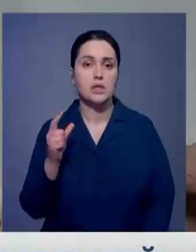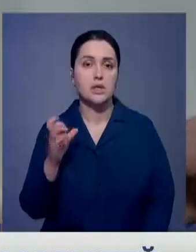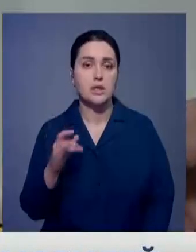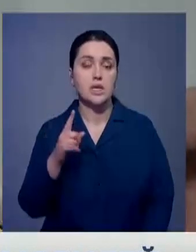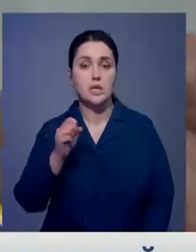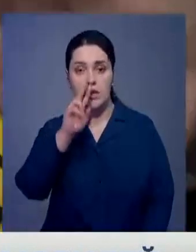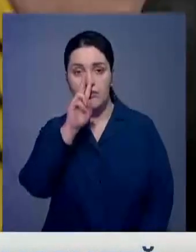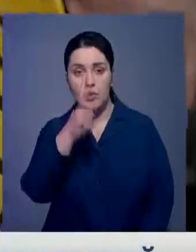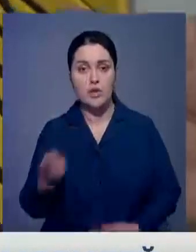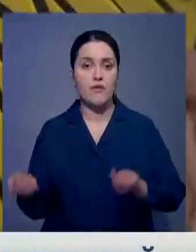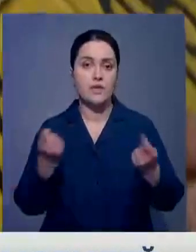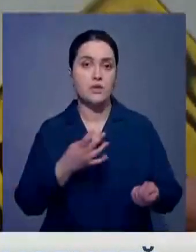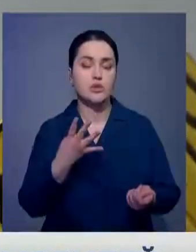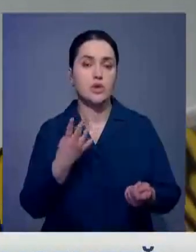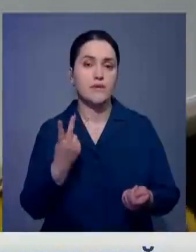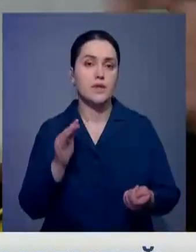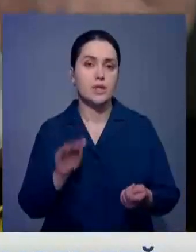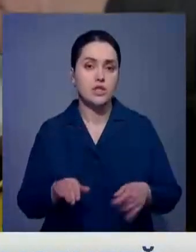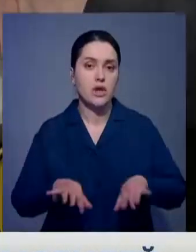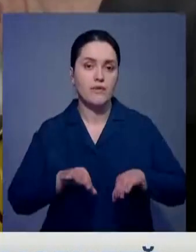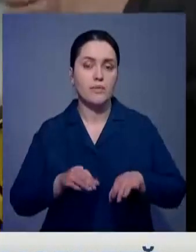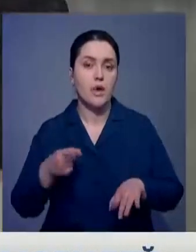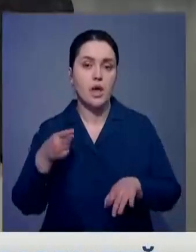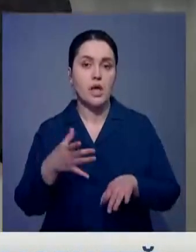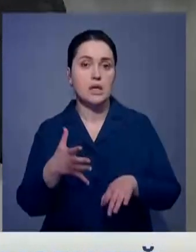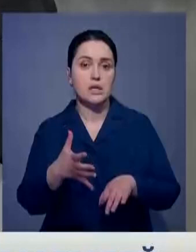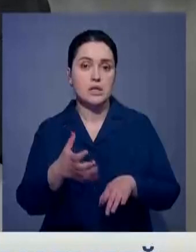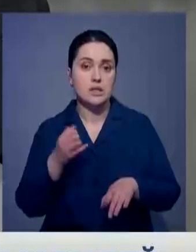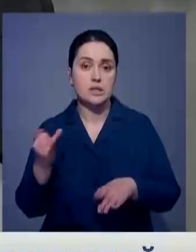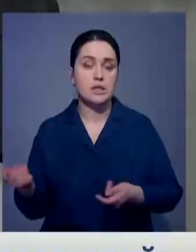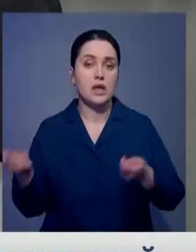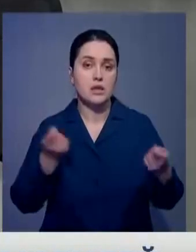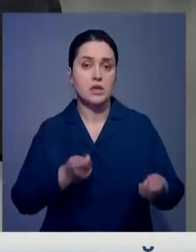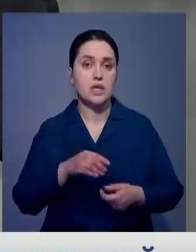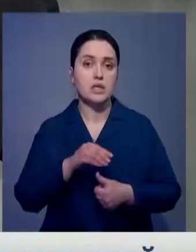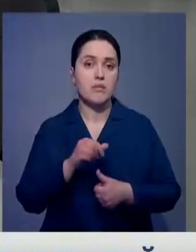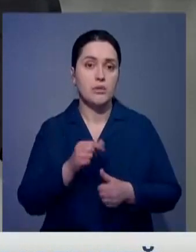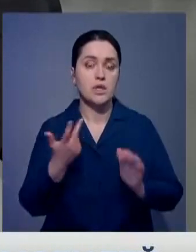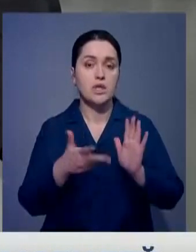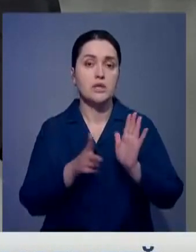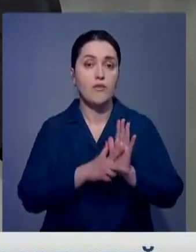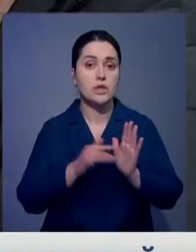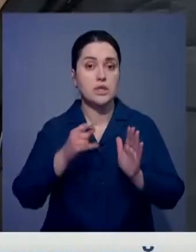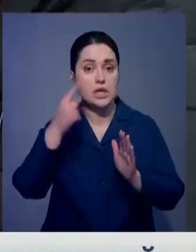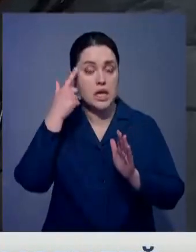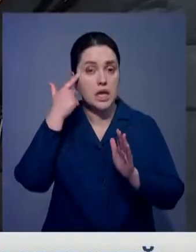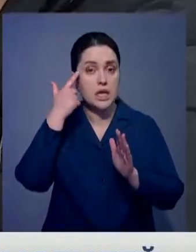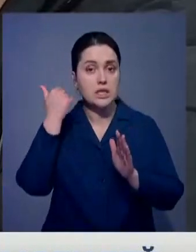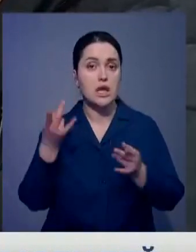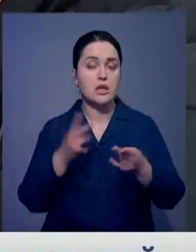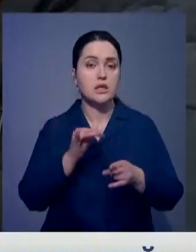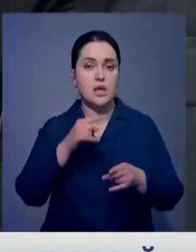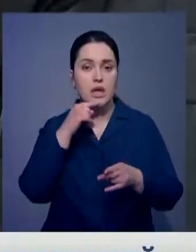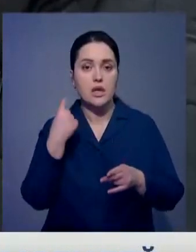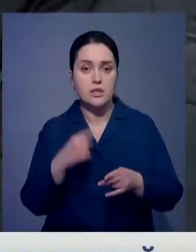ЕАЭС за последние два года ввезли 42 тысячи автомобилей. 1500 из них пригнаны из Армении, 38 из Кыргызстана,